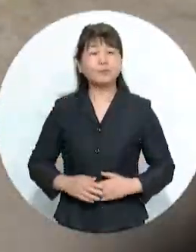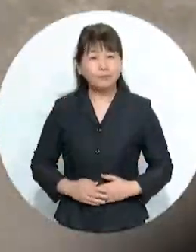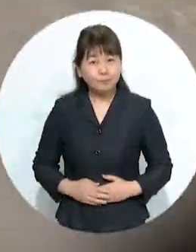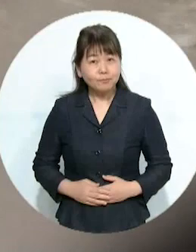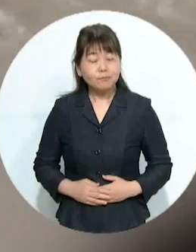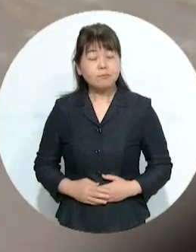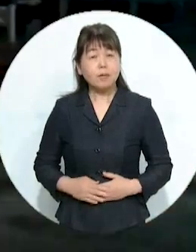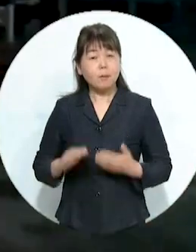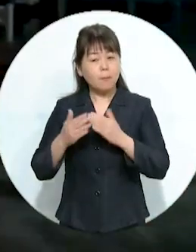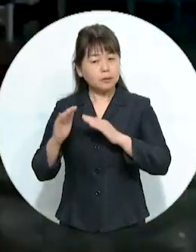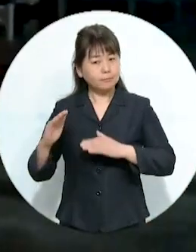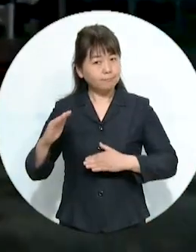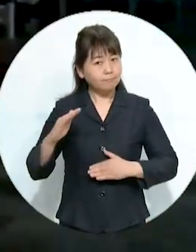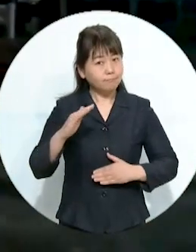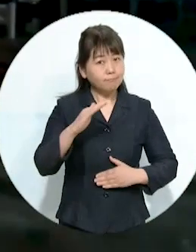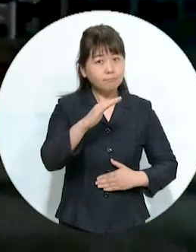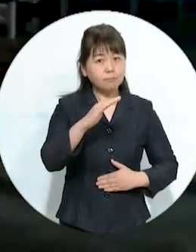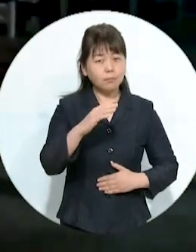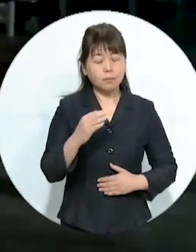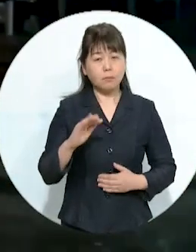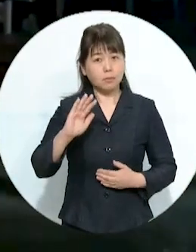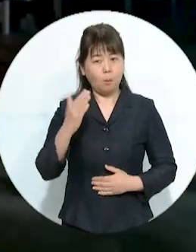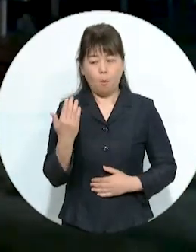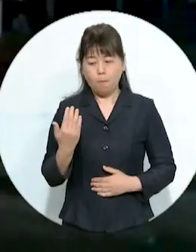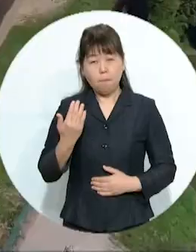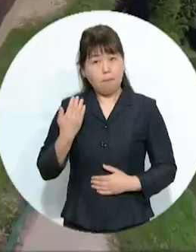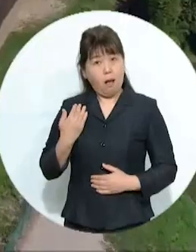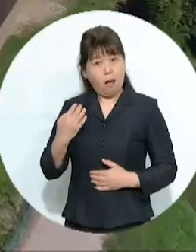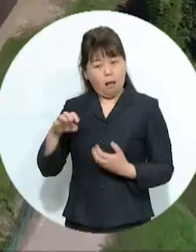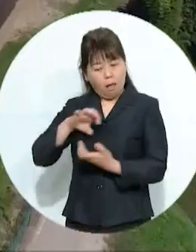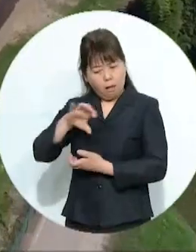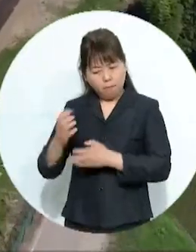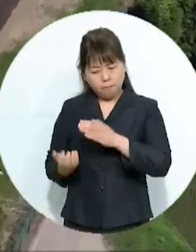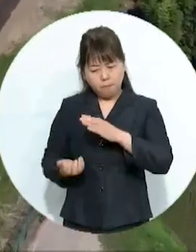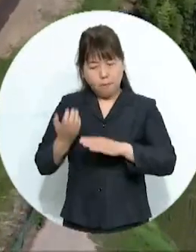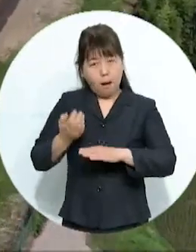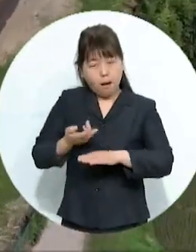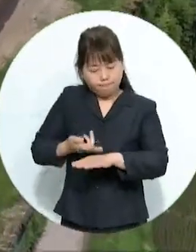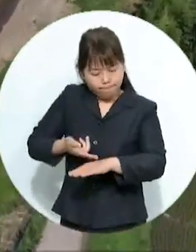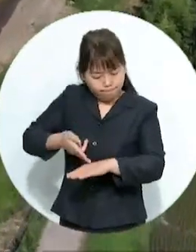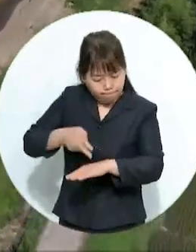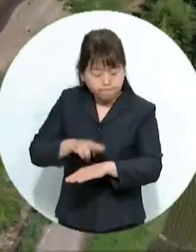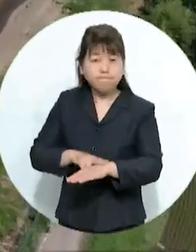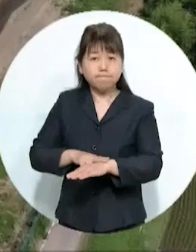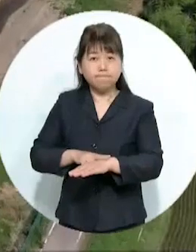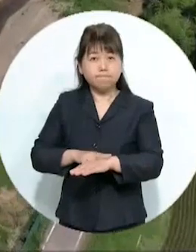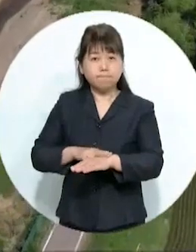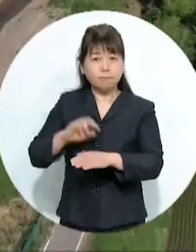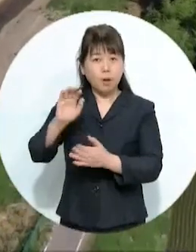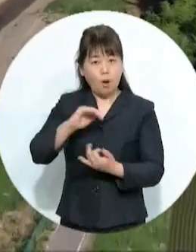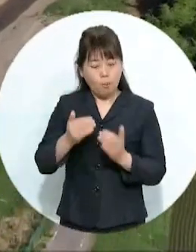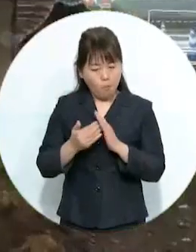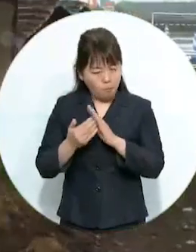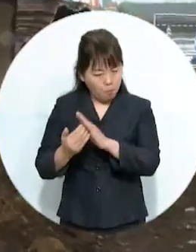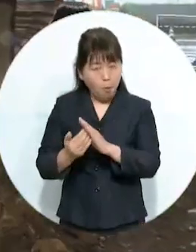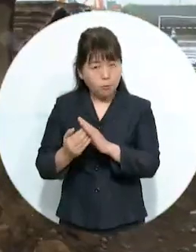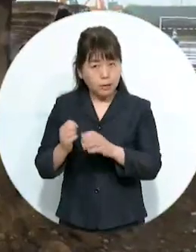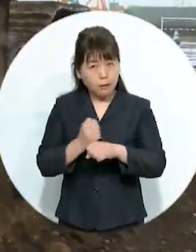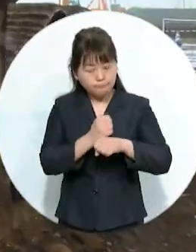その発展の裏には過去の災害によって培われた教訓を生かした街づくりがあります